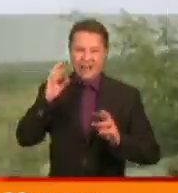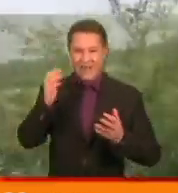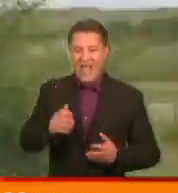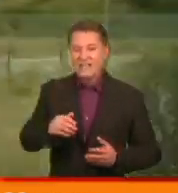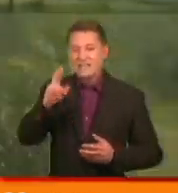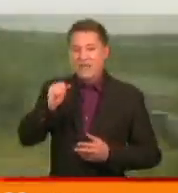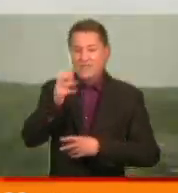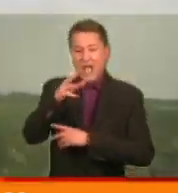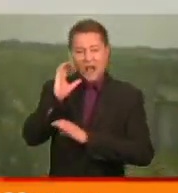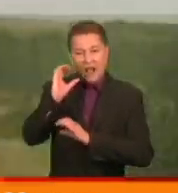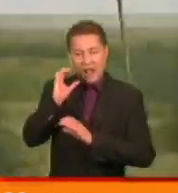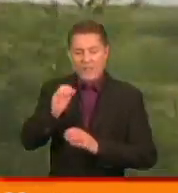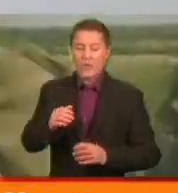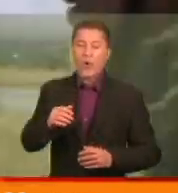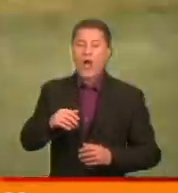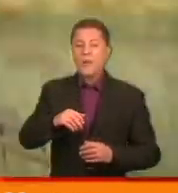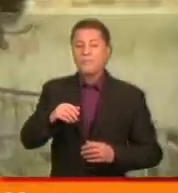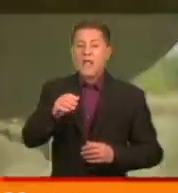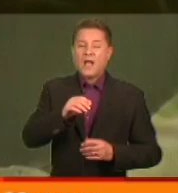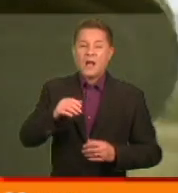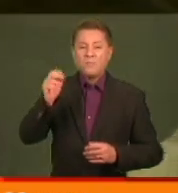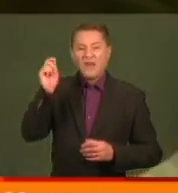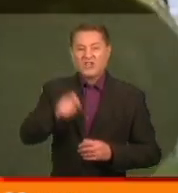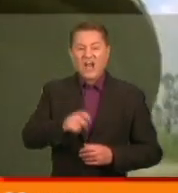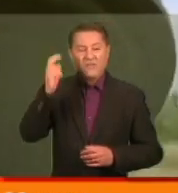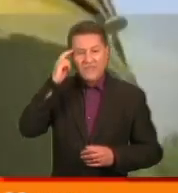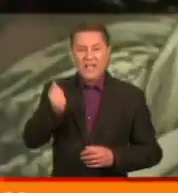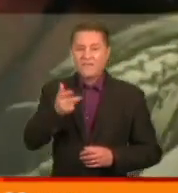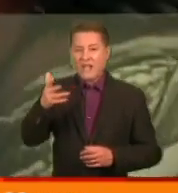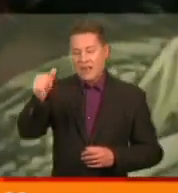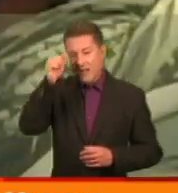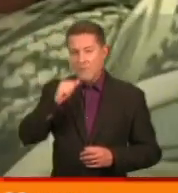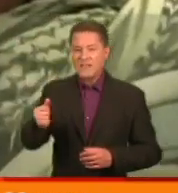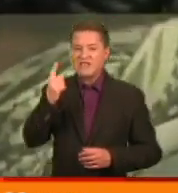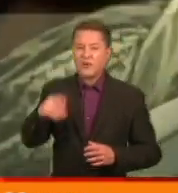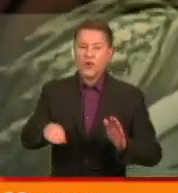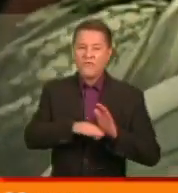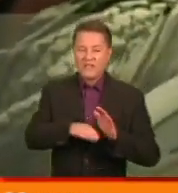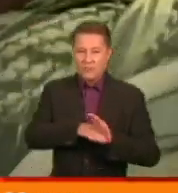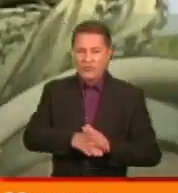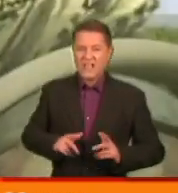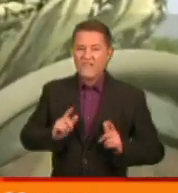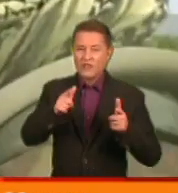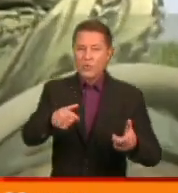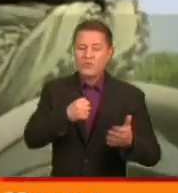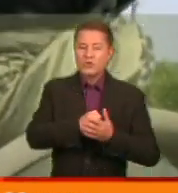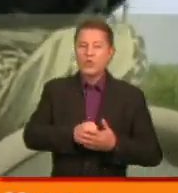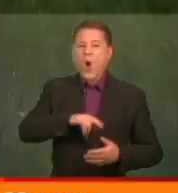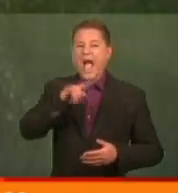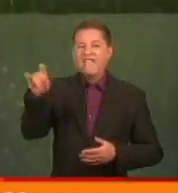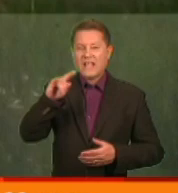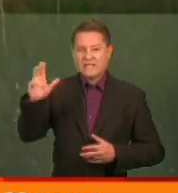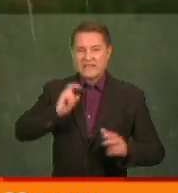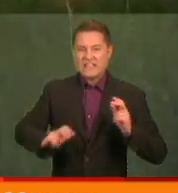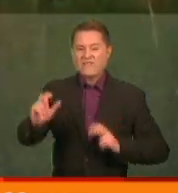Він їздитиме між війною на Сході і мамою в Києві кілька місяців. У одну з відпусток вступить, як і мріяв, до авіаційного університету.